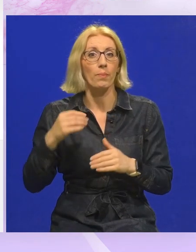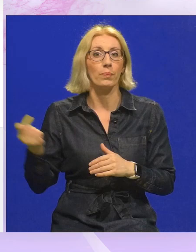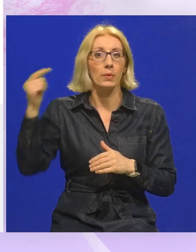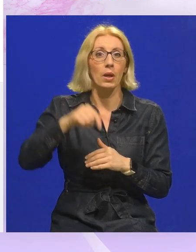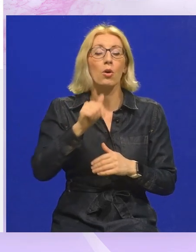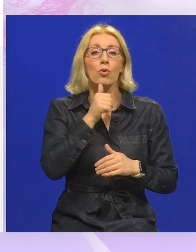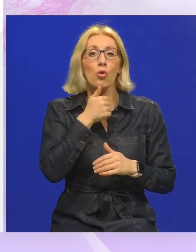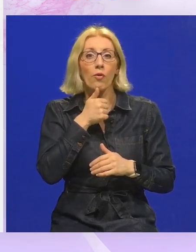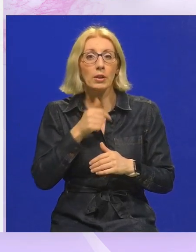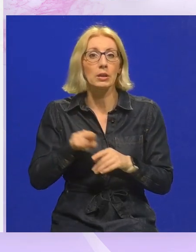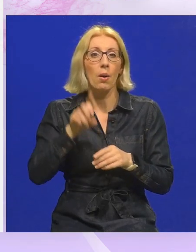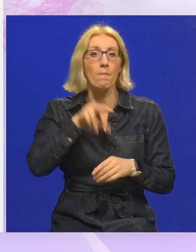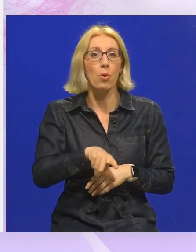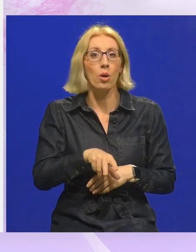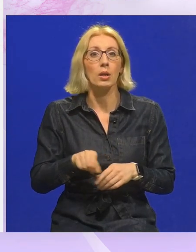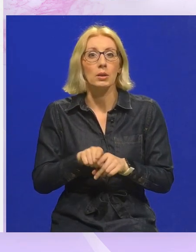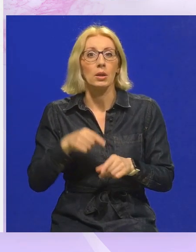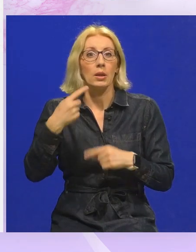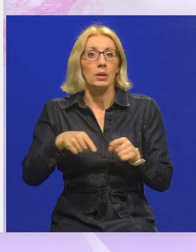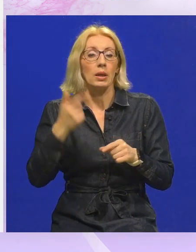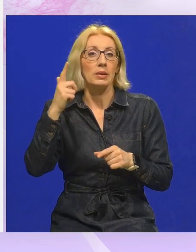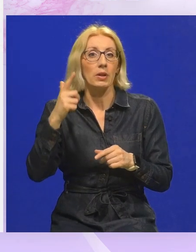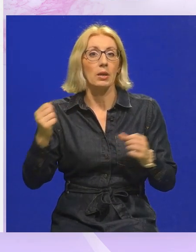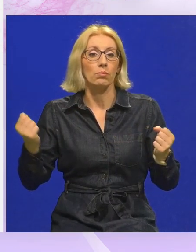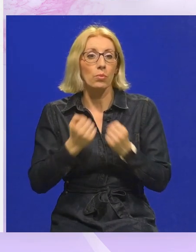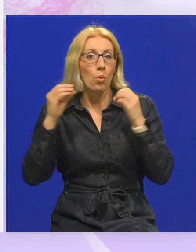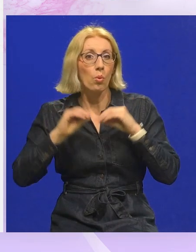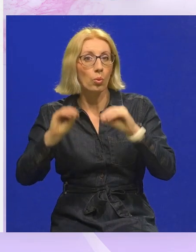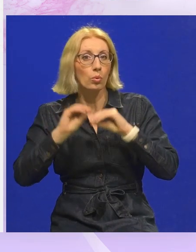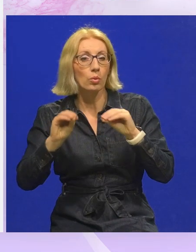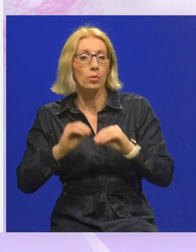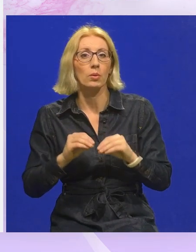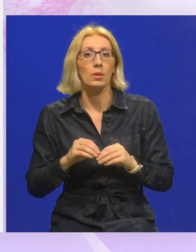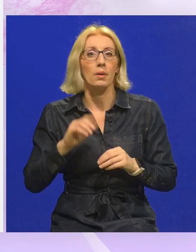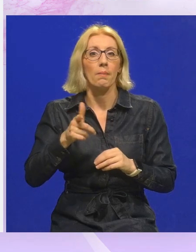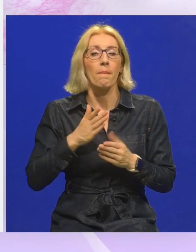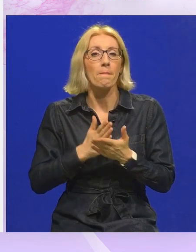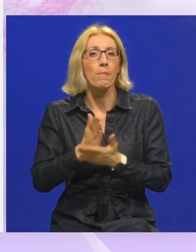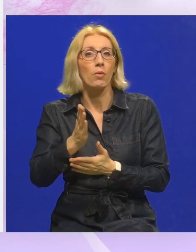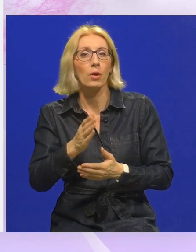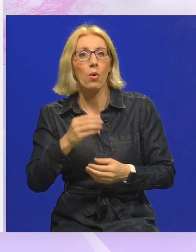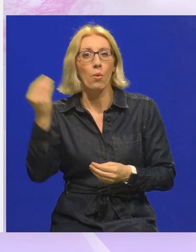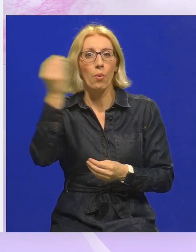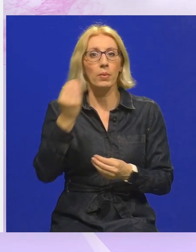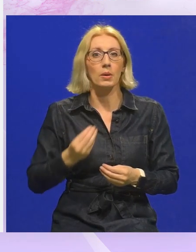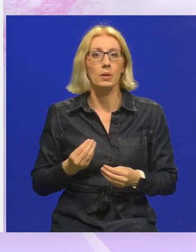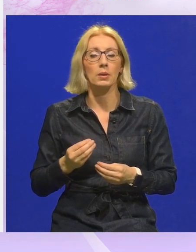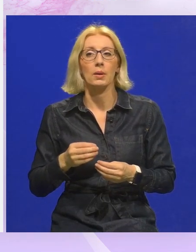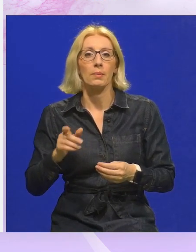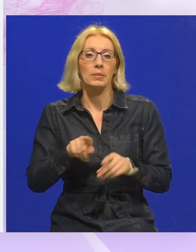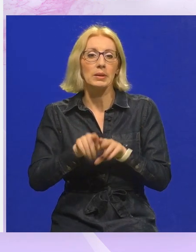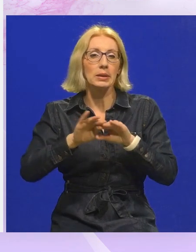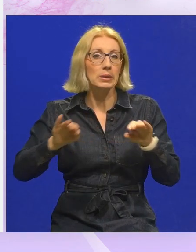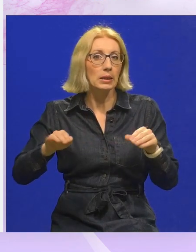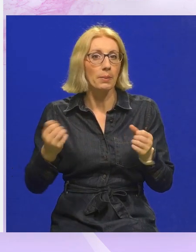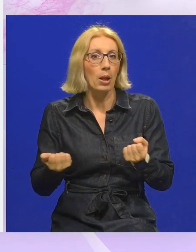i u Puli. Osim toga, održane su i 2 edukacije za stručnjake. Jedna je bila za provedbu umjetničkih radionica prilagođenih djeci